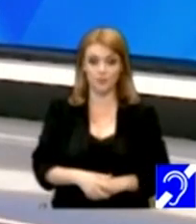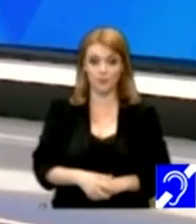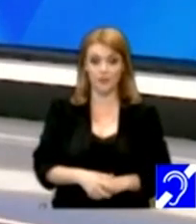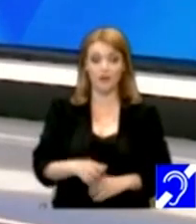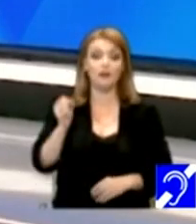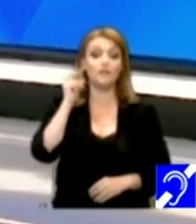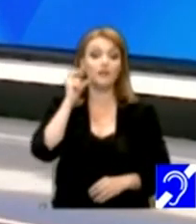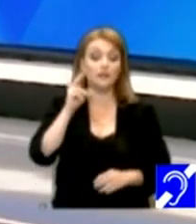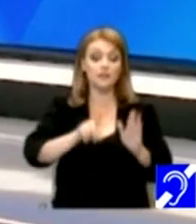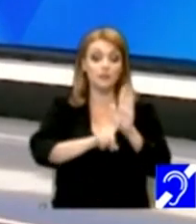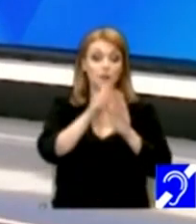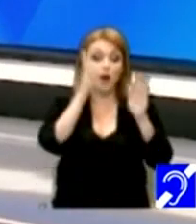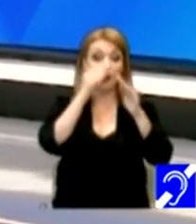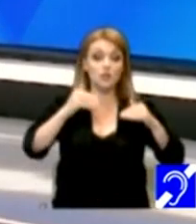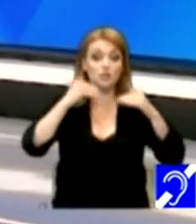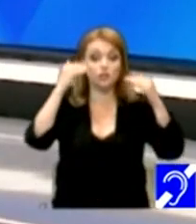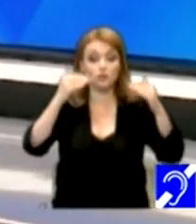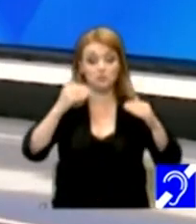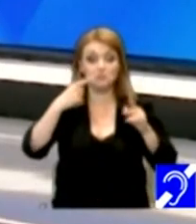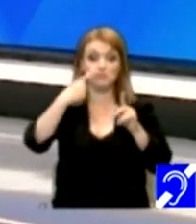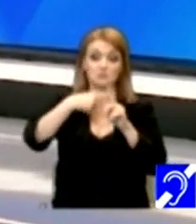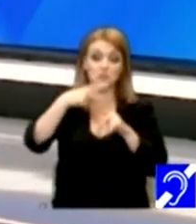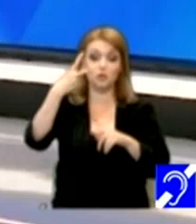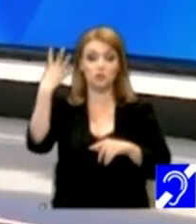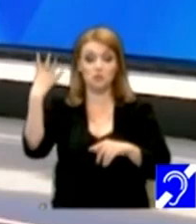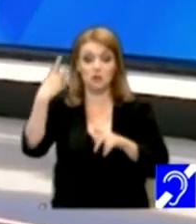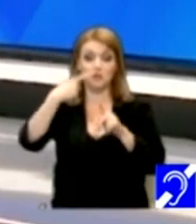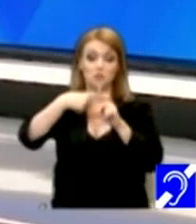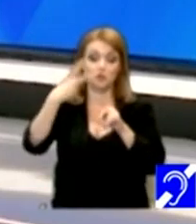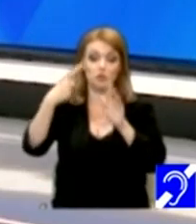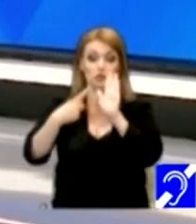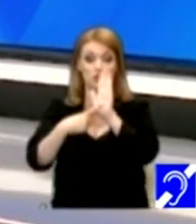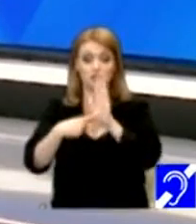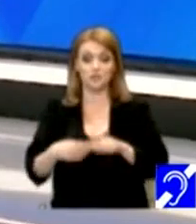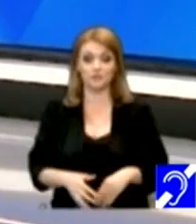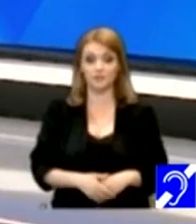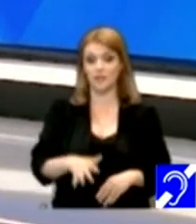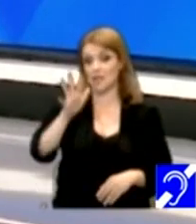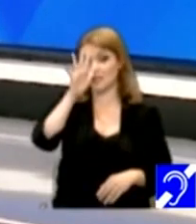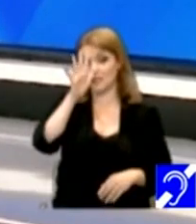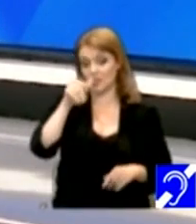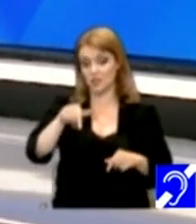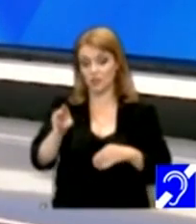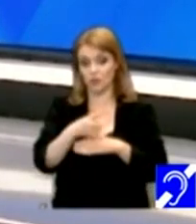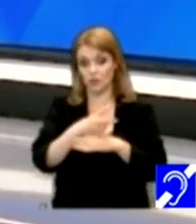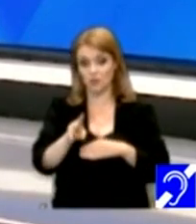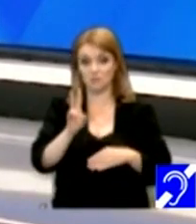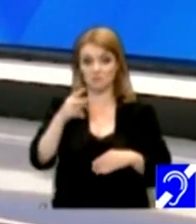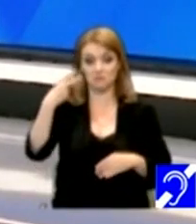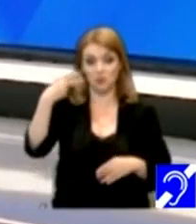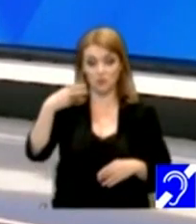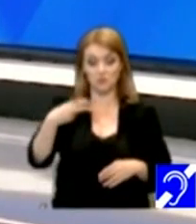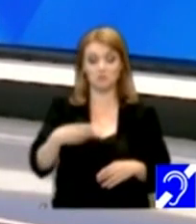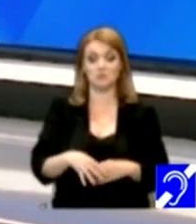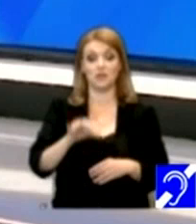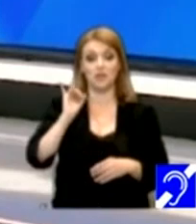La amiază, maximele vor oscila între 24 și 26 de grade. La Chișinău se prognozează 20 de grade